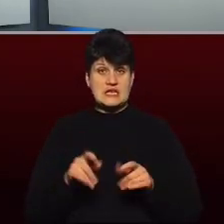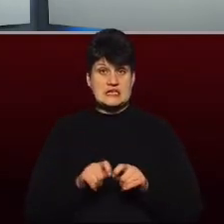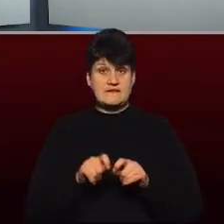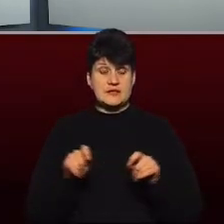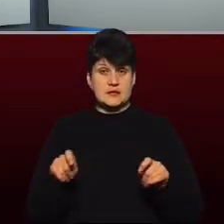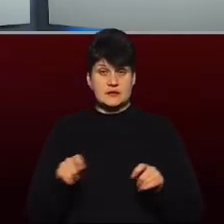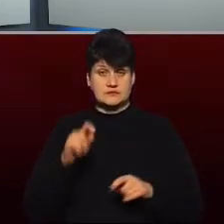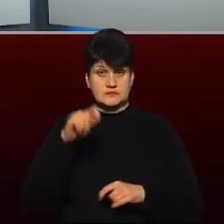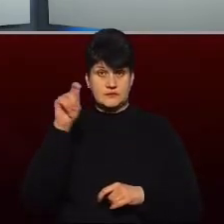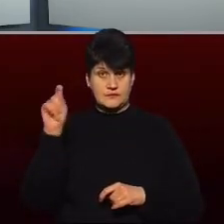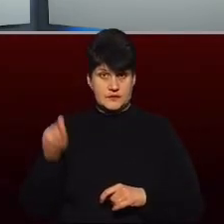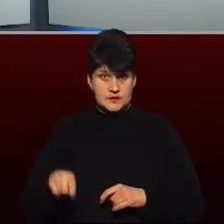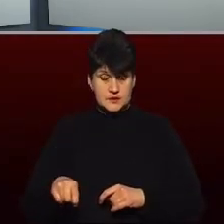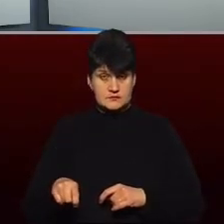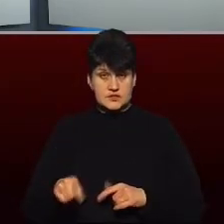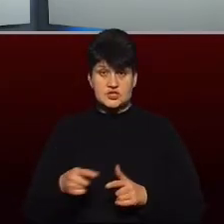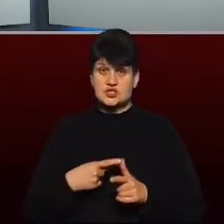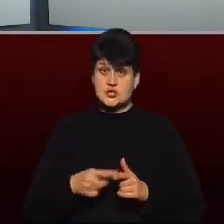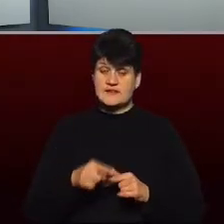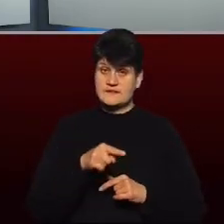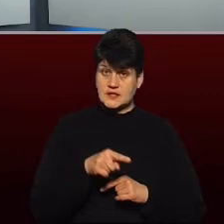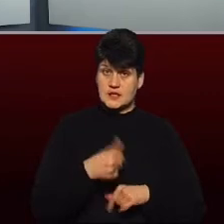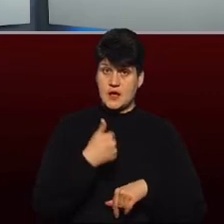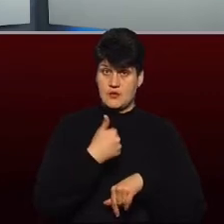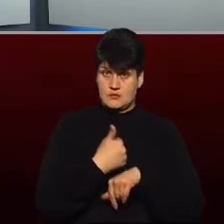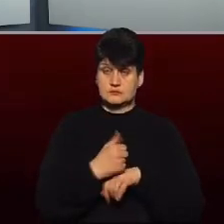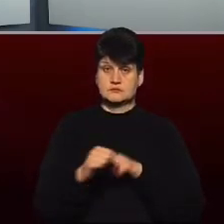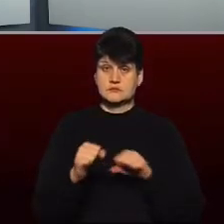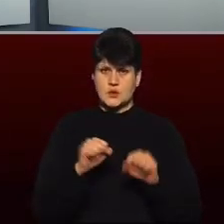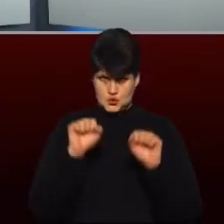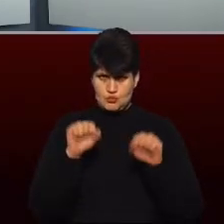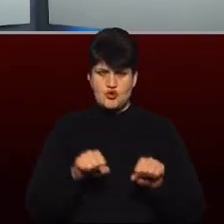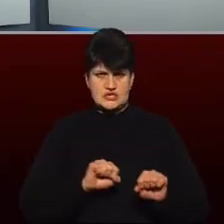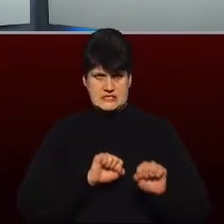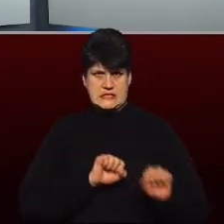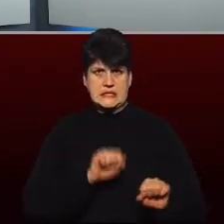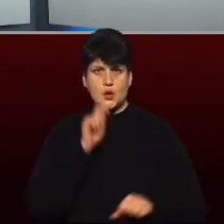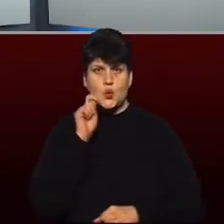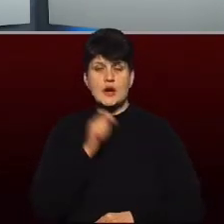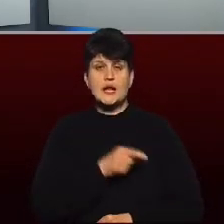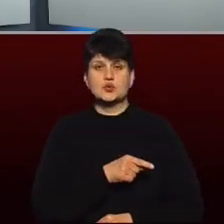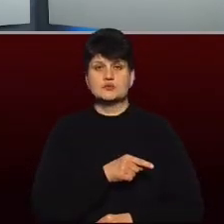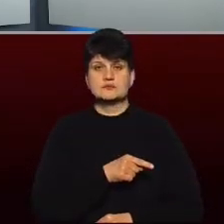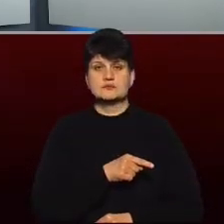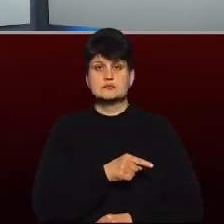і інтервенції Росії, чи він як головнокомандувач зможе захистити Україну?